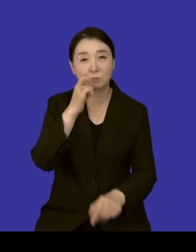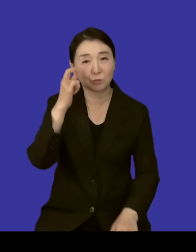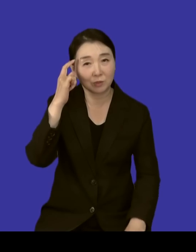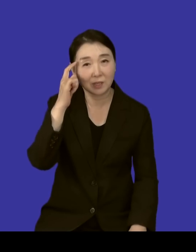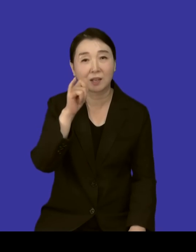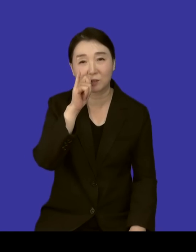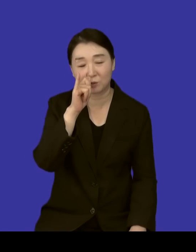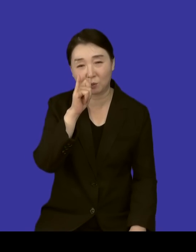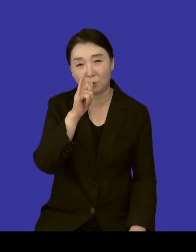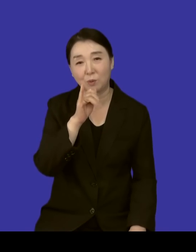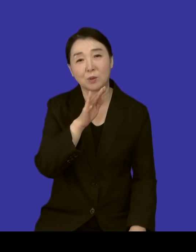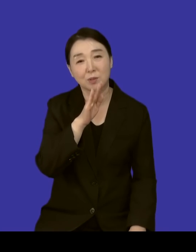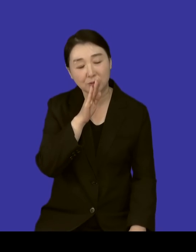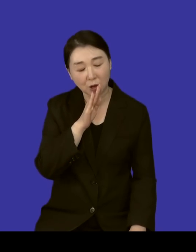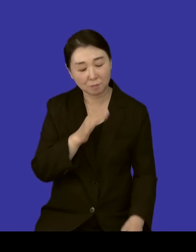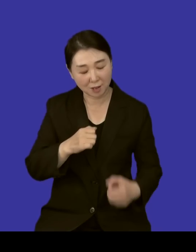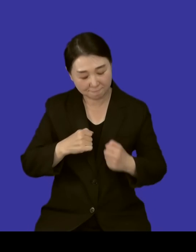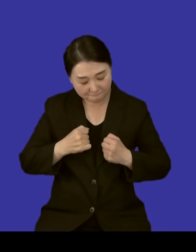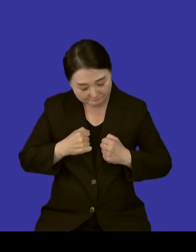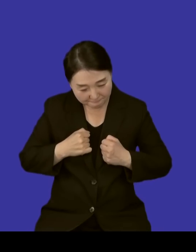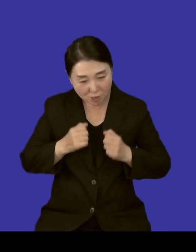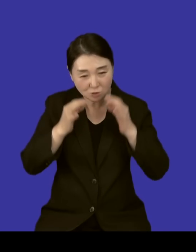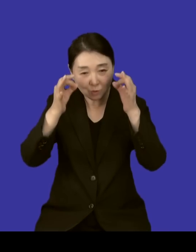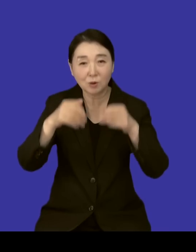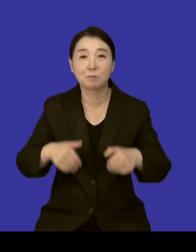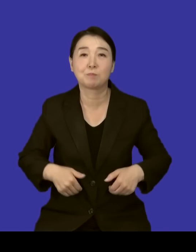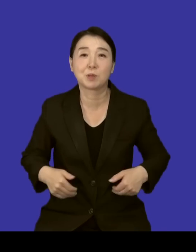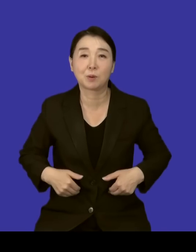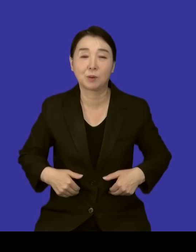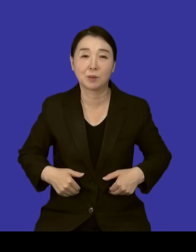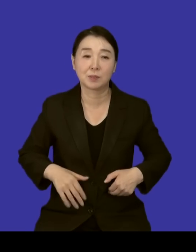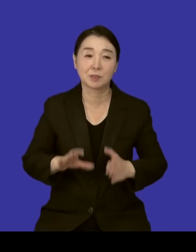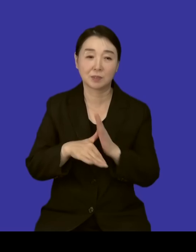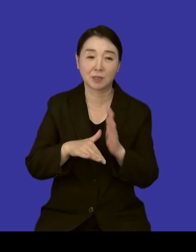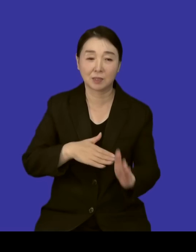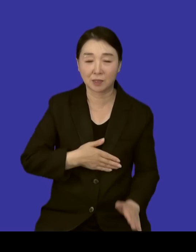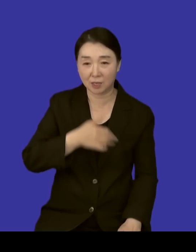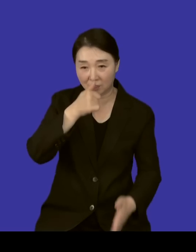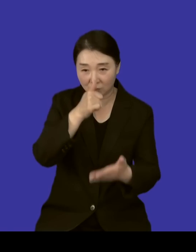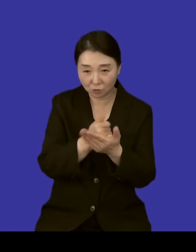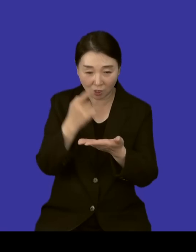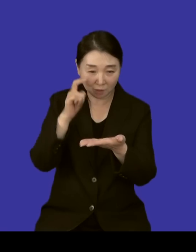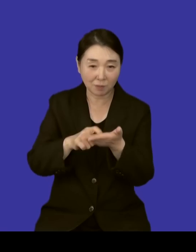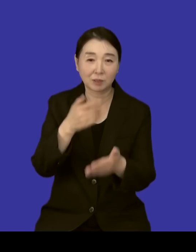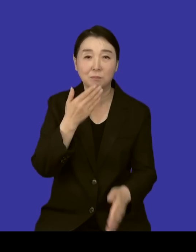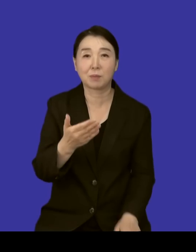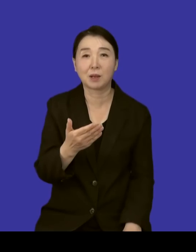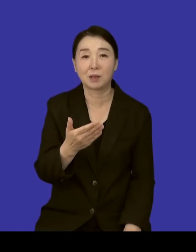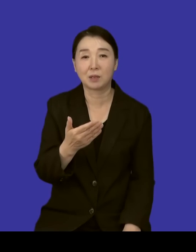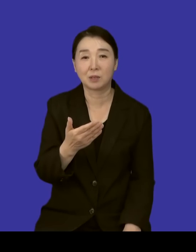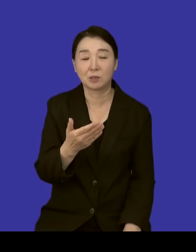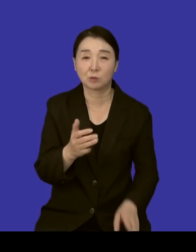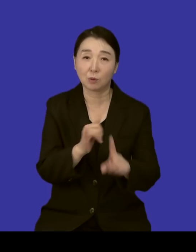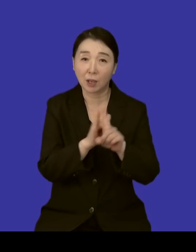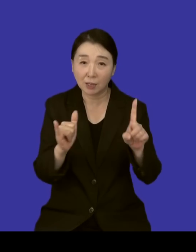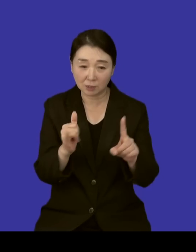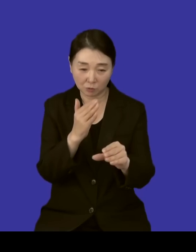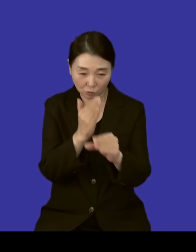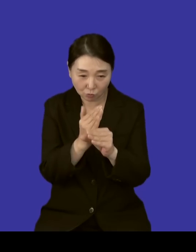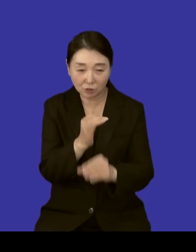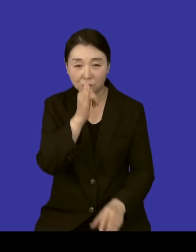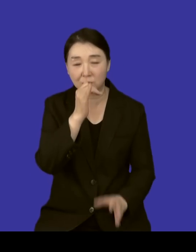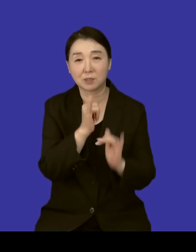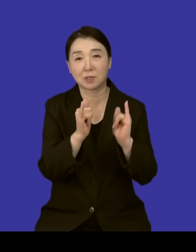정말 치열하게 네. 하셔야지 이렇게 자기의 죄됨을 보고 또 한 사람이라도 중심